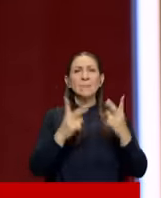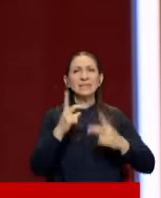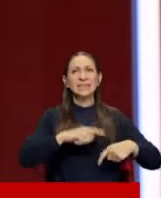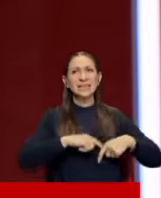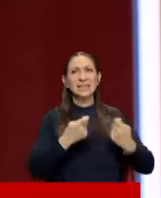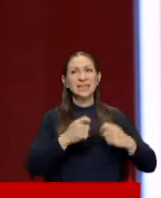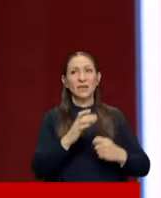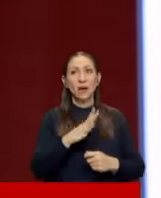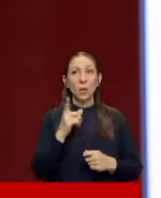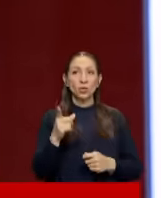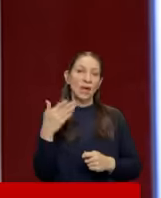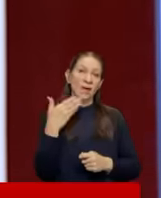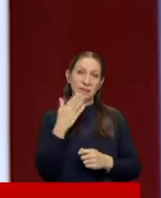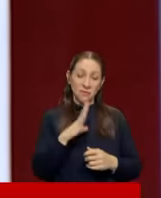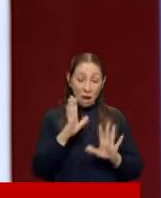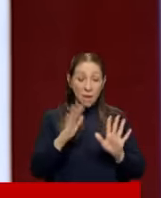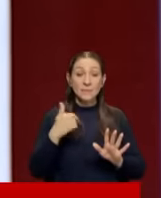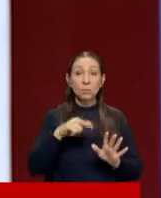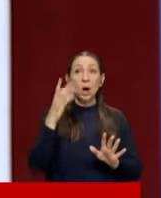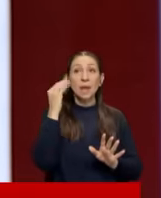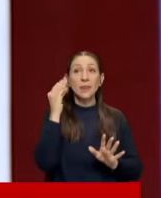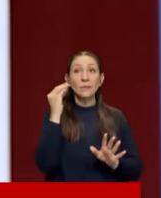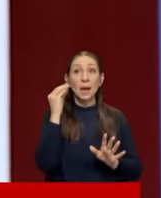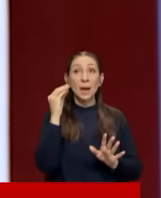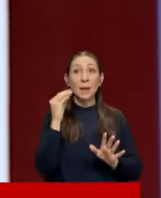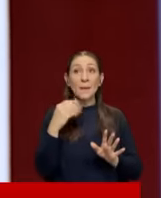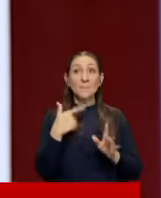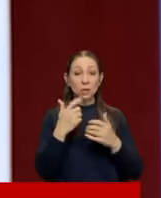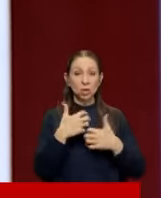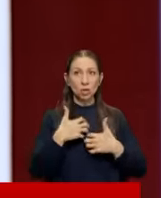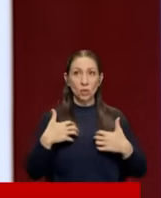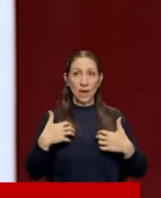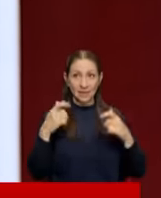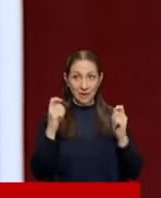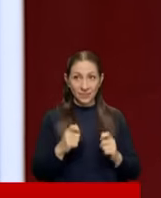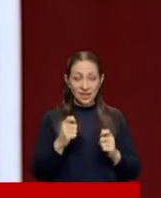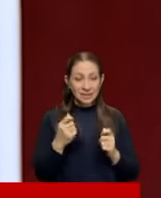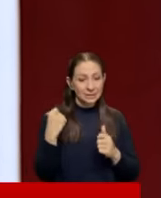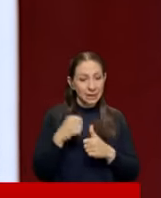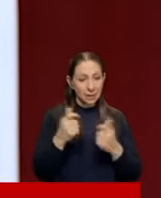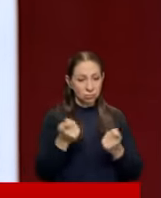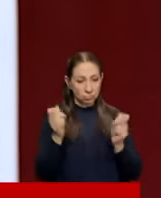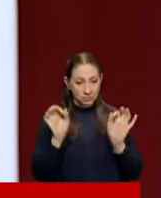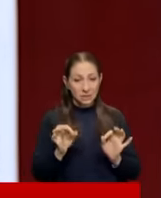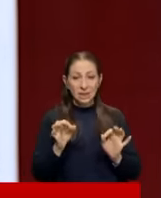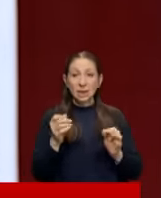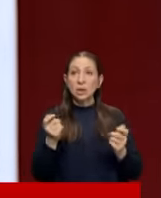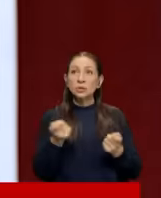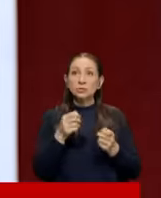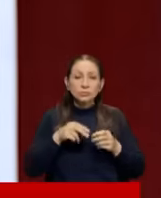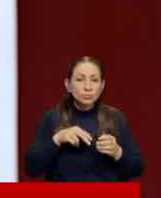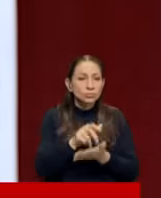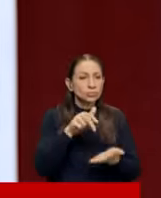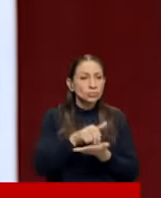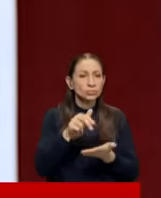oluşmuştu Onun da etkisi var E biz de bu anlamda eee bir Hani Güven oluşturduk ve tazeledik yani icraatçı kimliğin